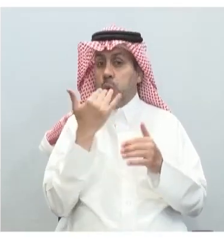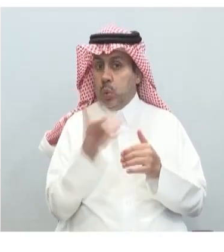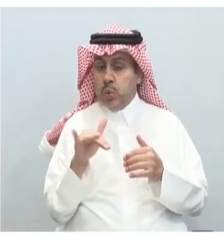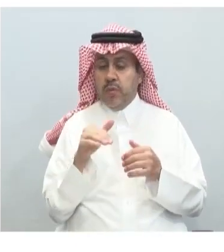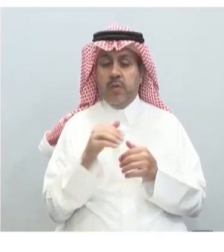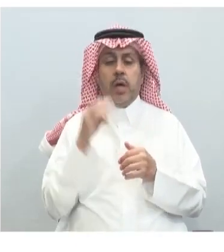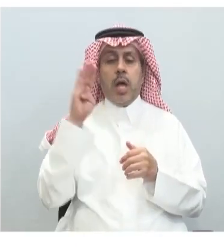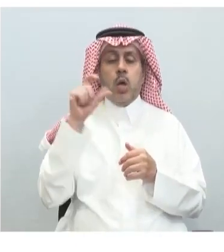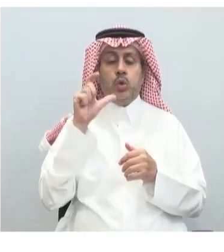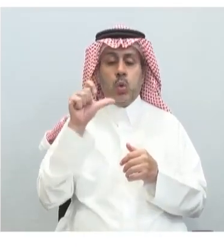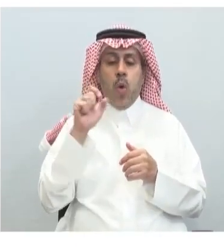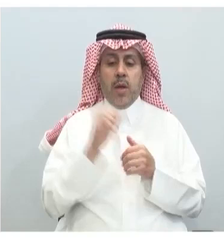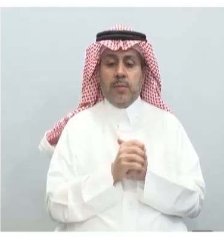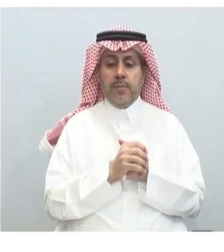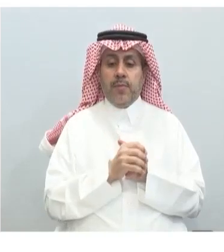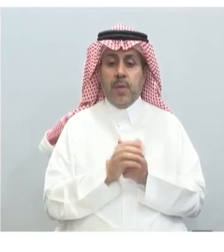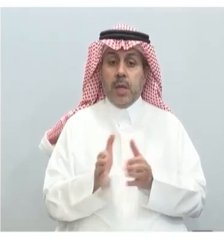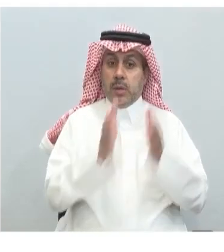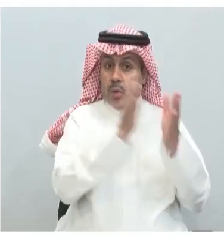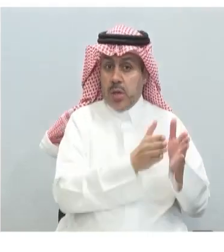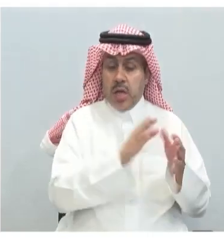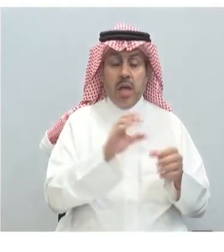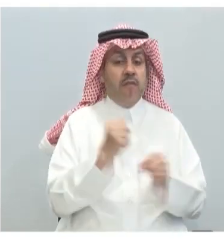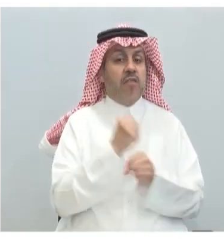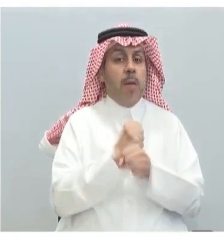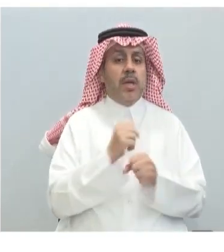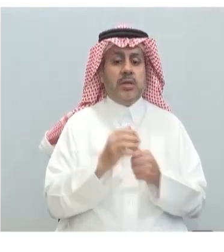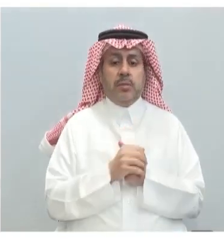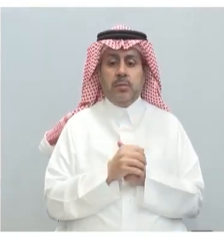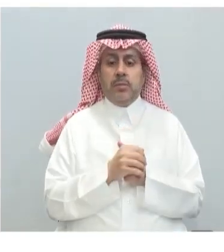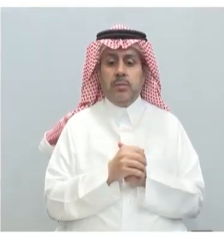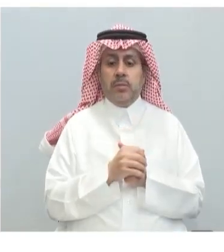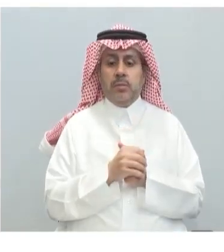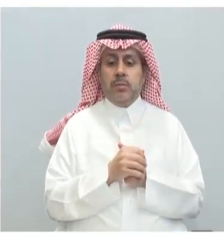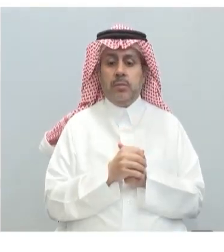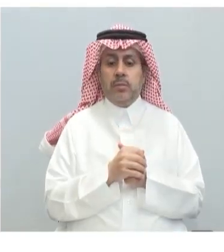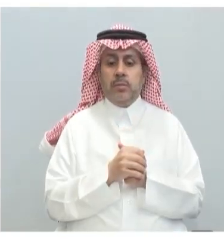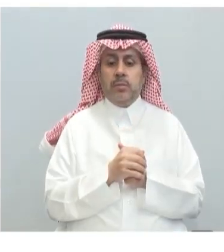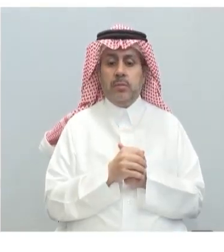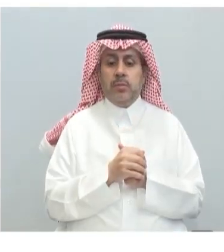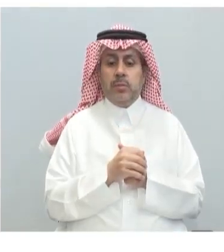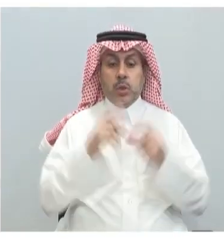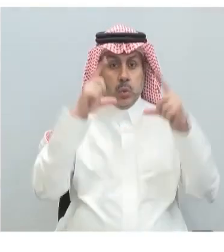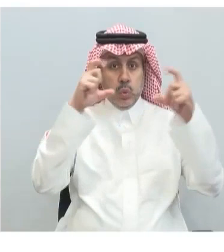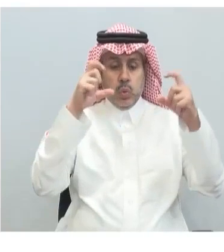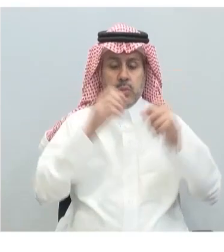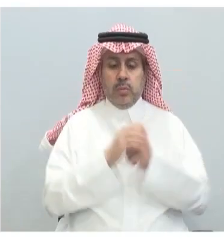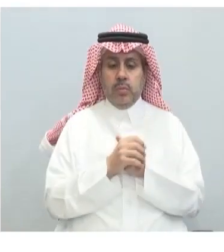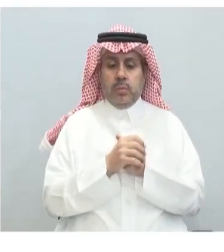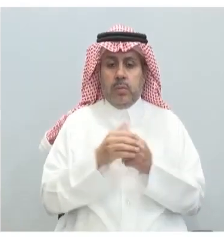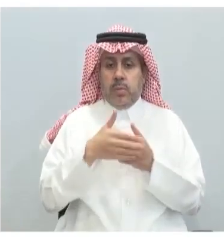كيلو جول ننتقل الان الى كيف تعمل الاشياء لاحظ هنا صوره